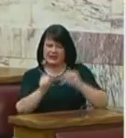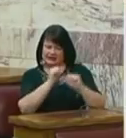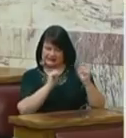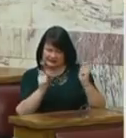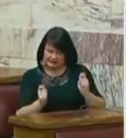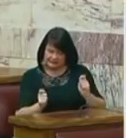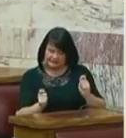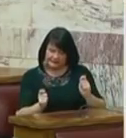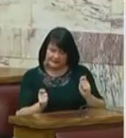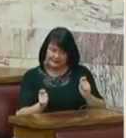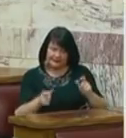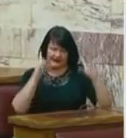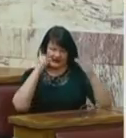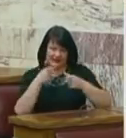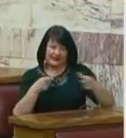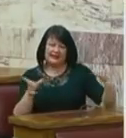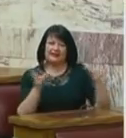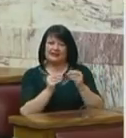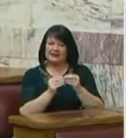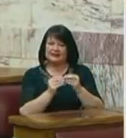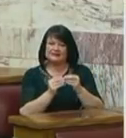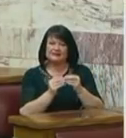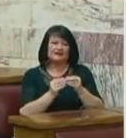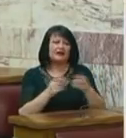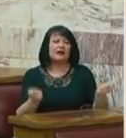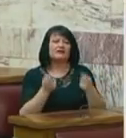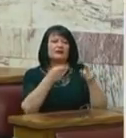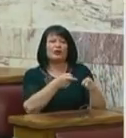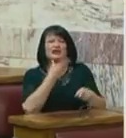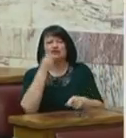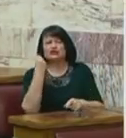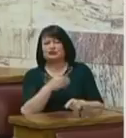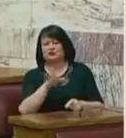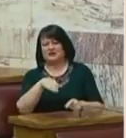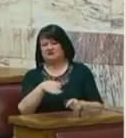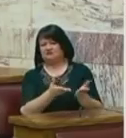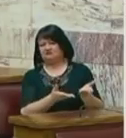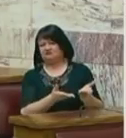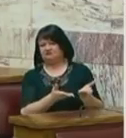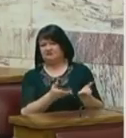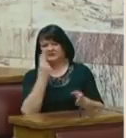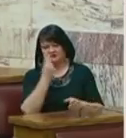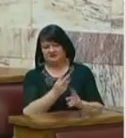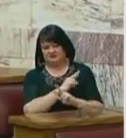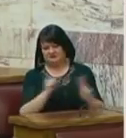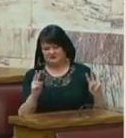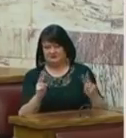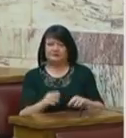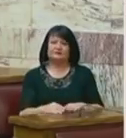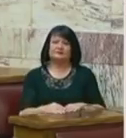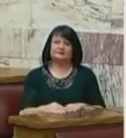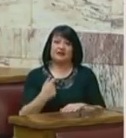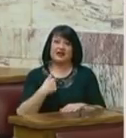δίνεται ρεσιτάλ ευτέλειας. Είναι όμως όλα τόσο εμφανή. Με βρίσκετε σε όλα μπροστά